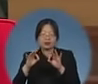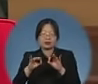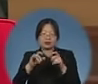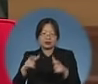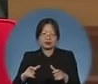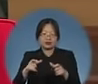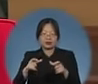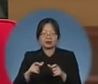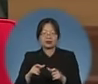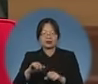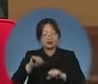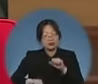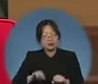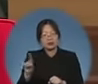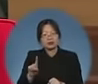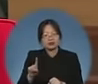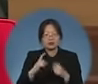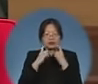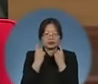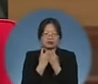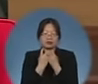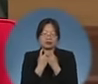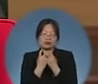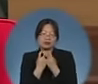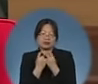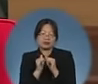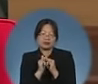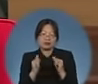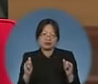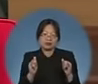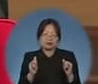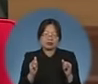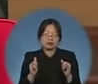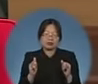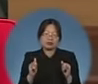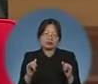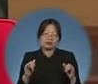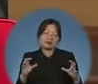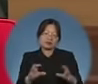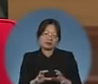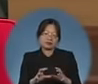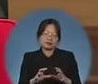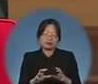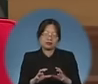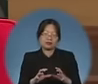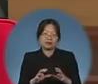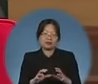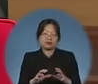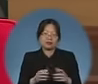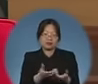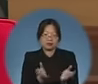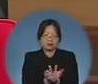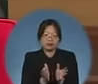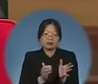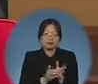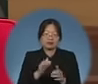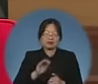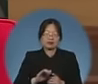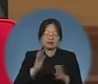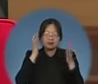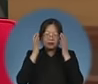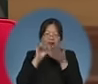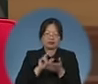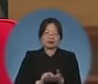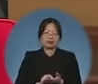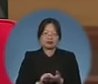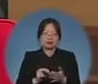지역에서는 물론 개인으로 이루어진 것이 이제 구성되는 것이 집단이지만 그게 복잡한